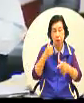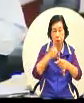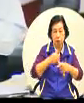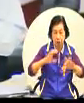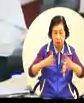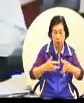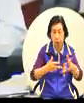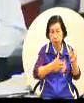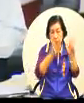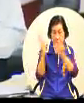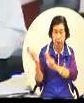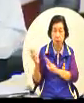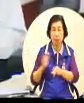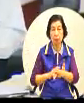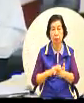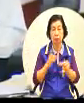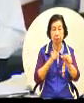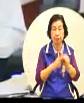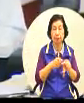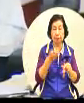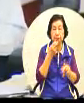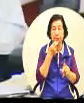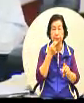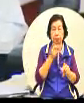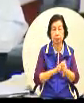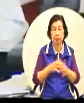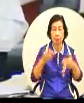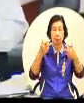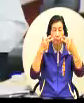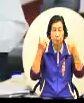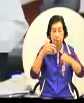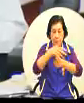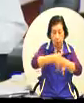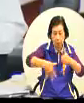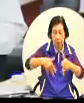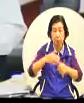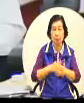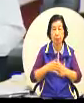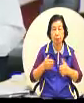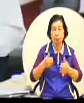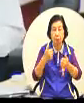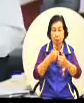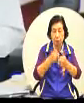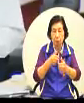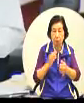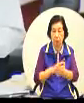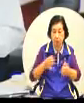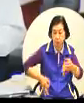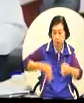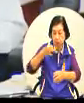央的圆明会来拨款协助复建。